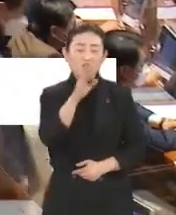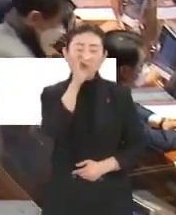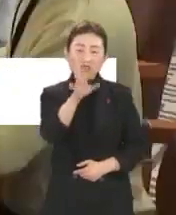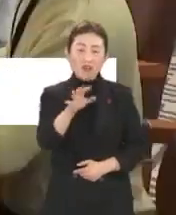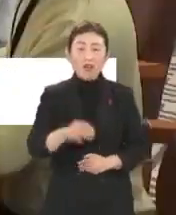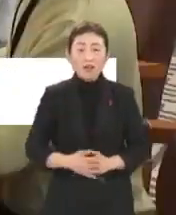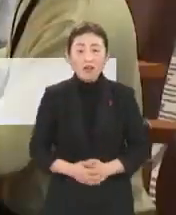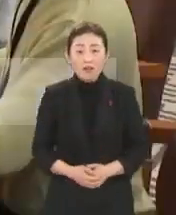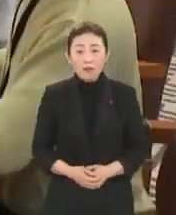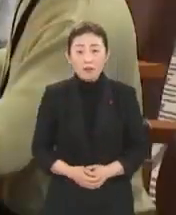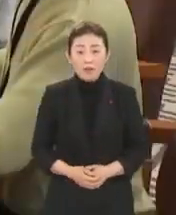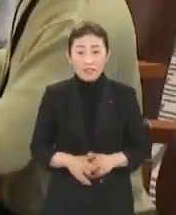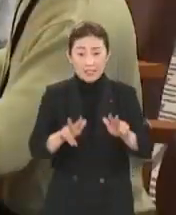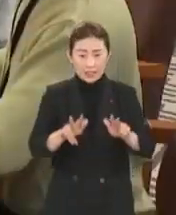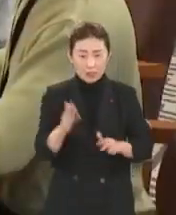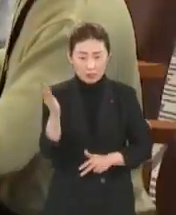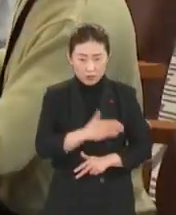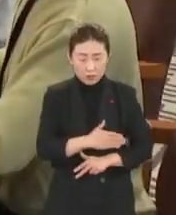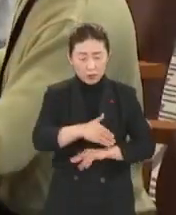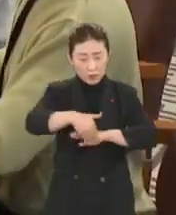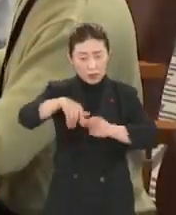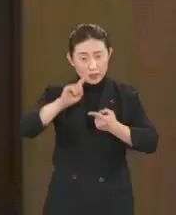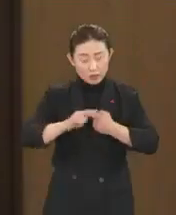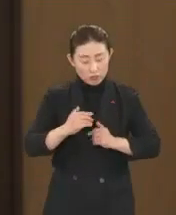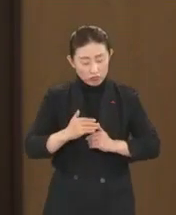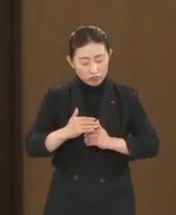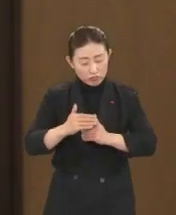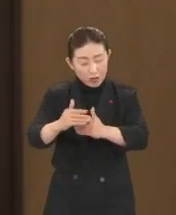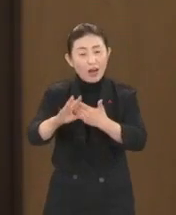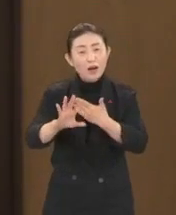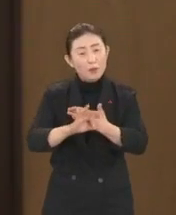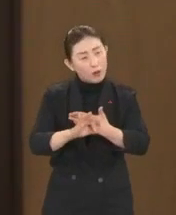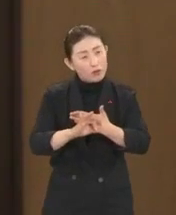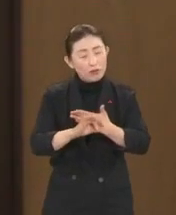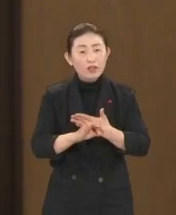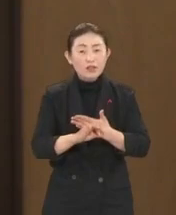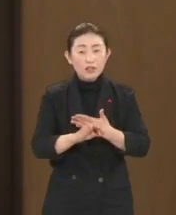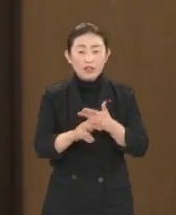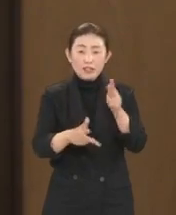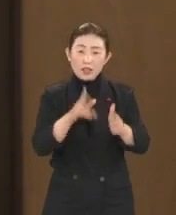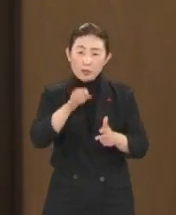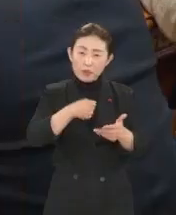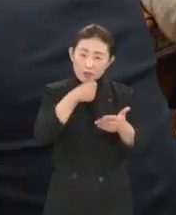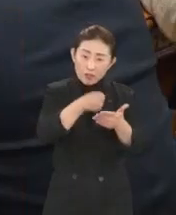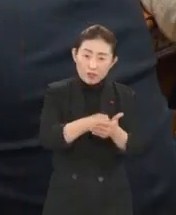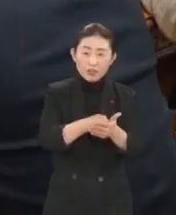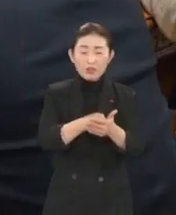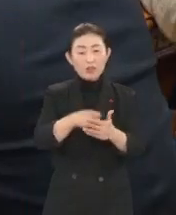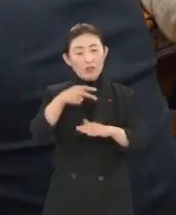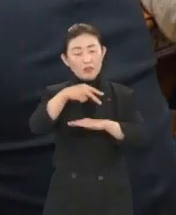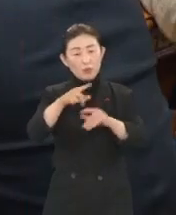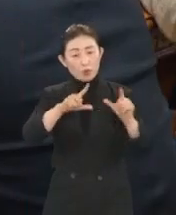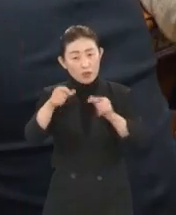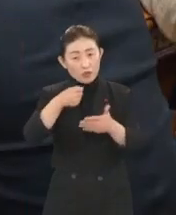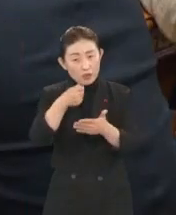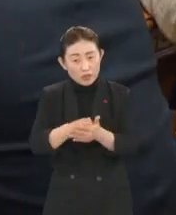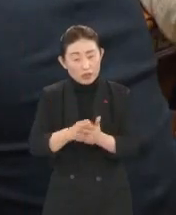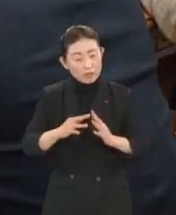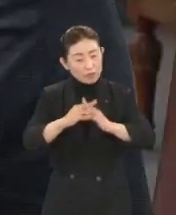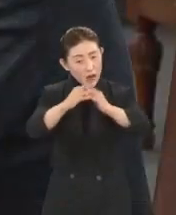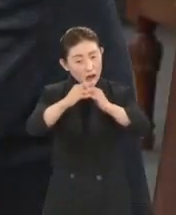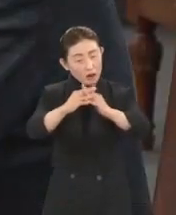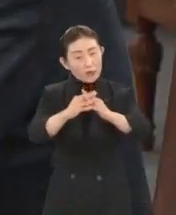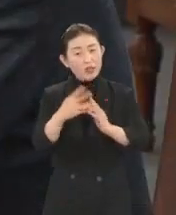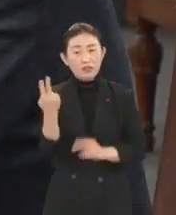불가능해졌습니다. 지금부터라도 모든 일정이 순조롭게 진행되면 사업비 확정과 설계, 시공 등 공사 일정을